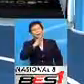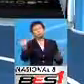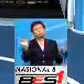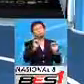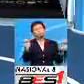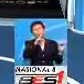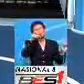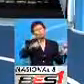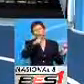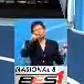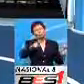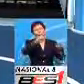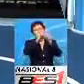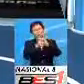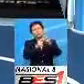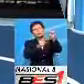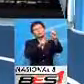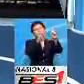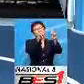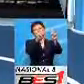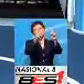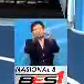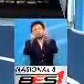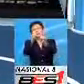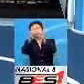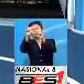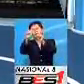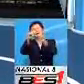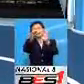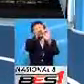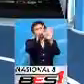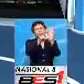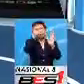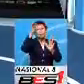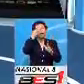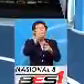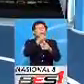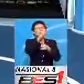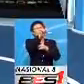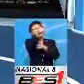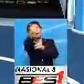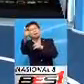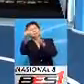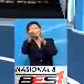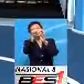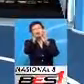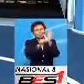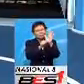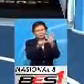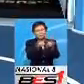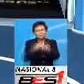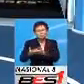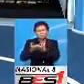tiada keperluan untuk meminda perkara 1211a perlembagaan persekutuan atau mana-mana akta berkaitan seperti yang